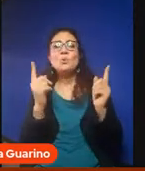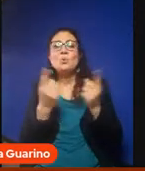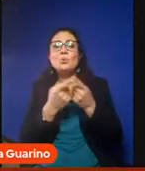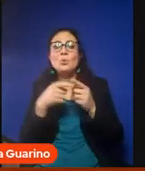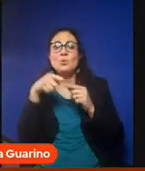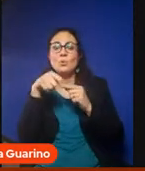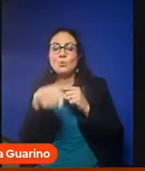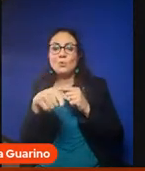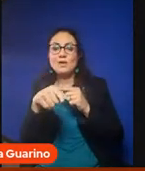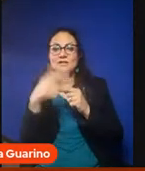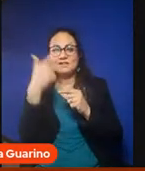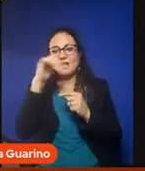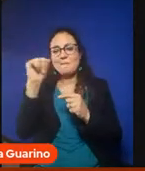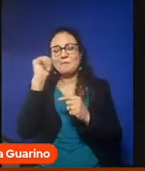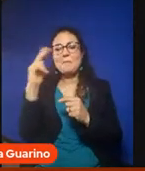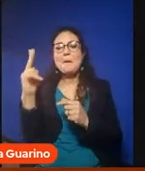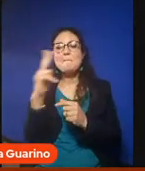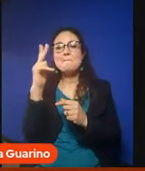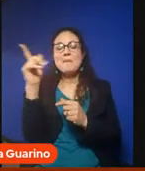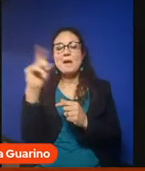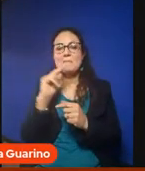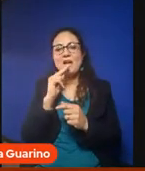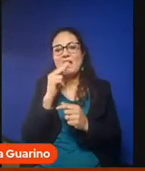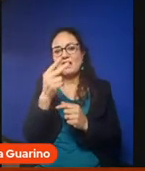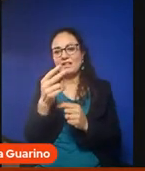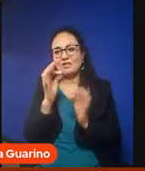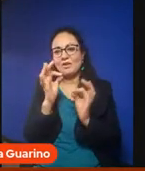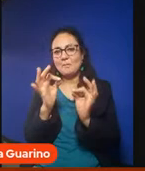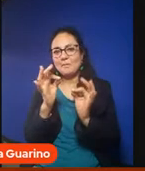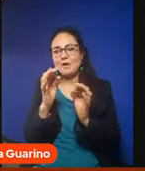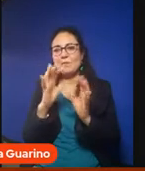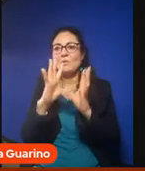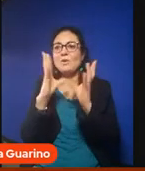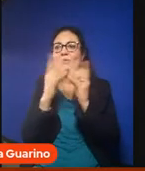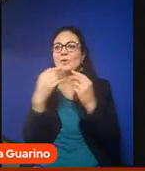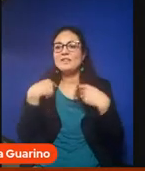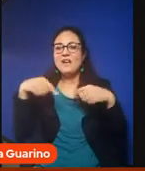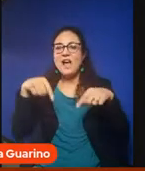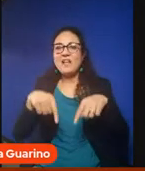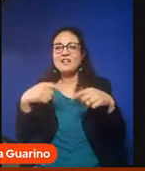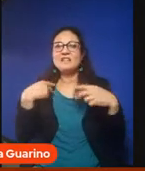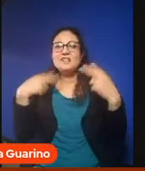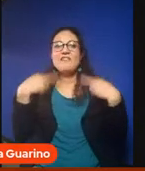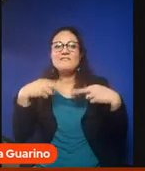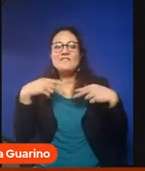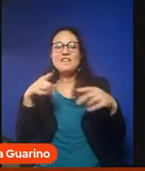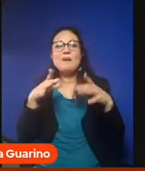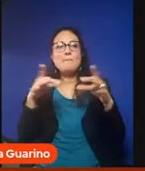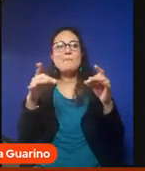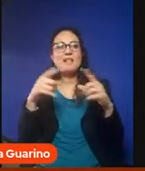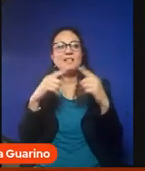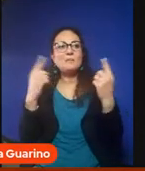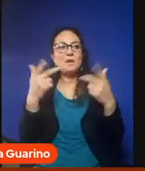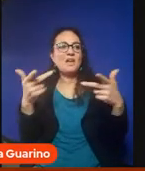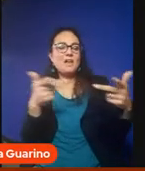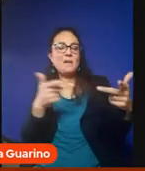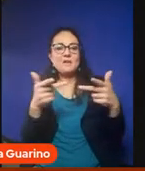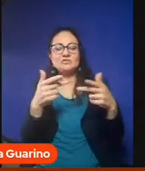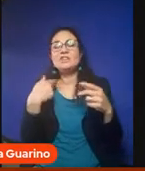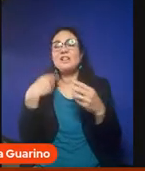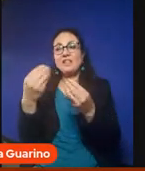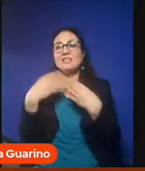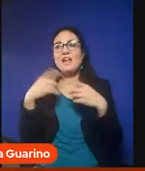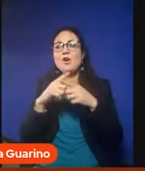il Papa ci ha appena detto, insomma, le avversità che stiamo vivendo, una pandemia, ci fanno sentire l'urgenza di un cambiamento